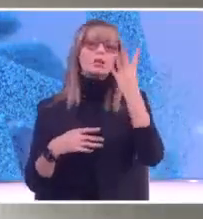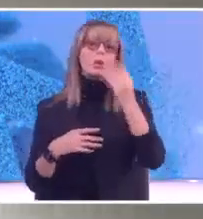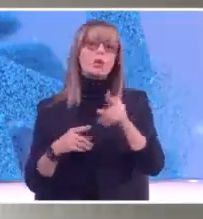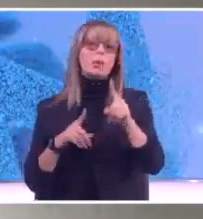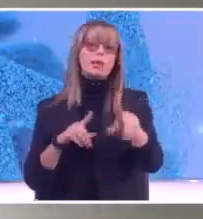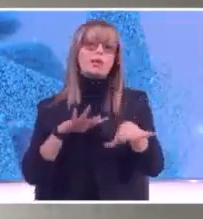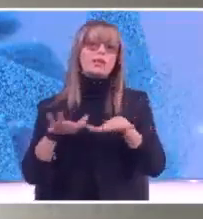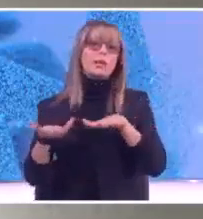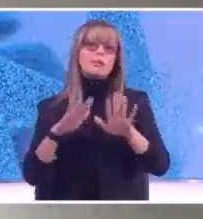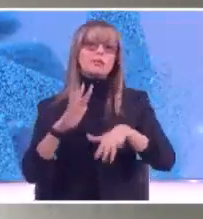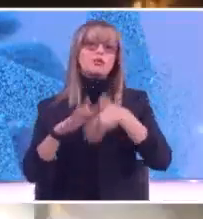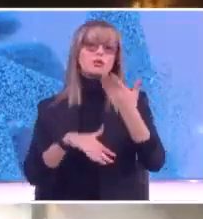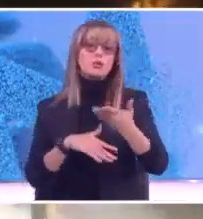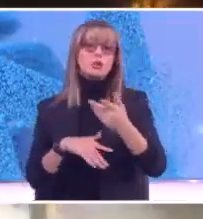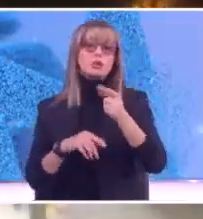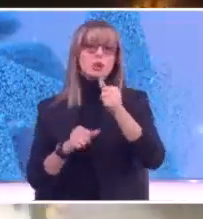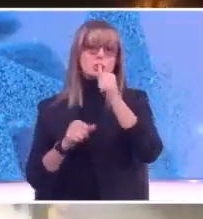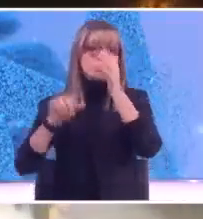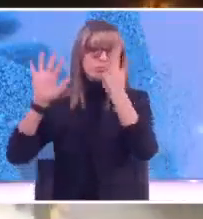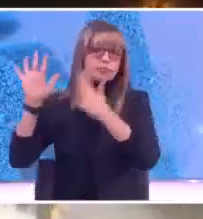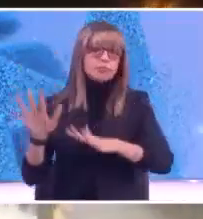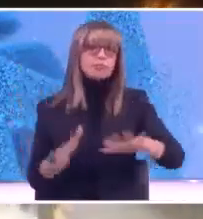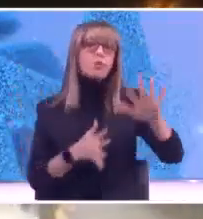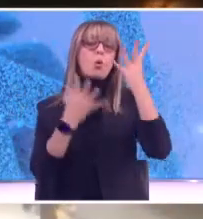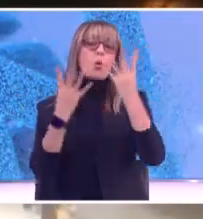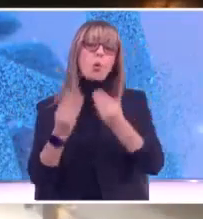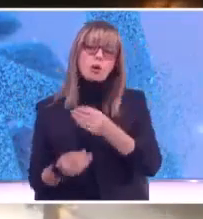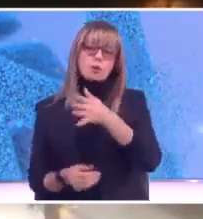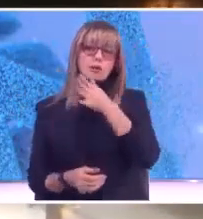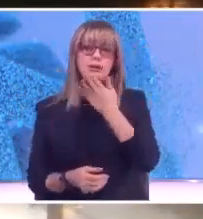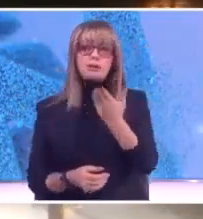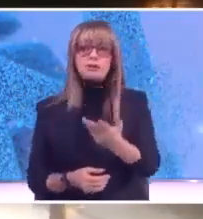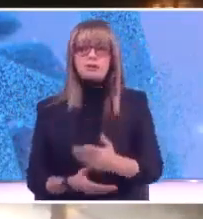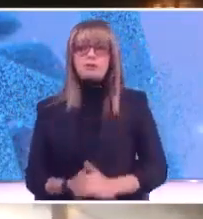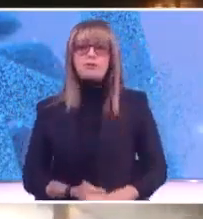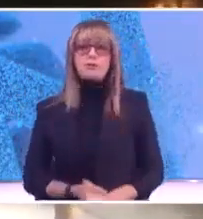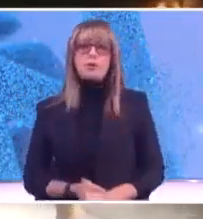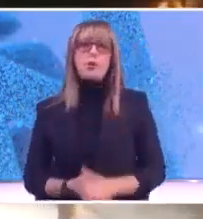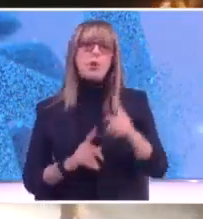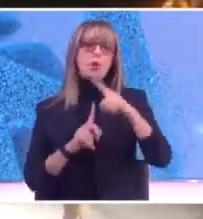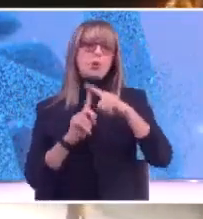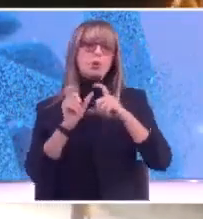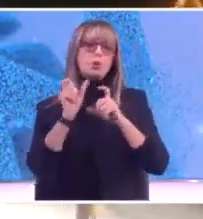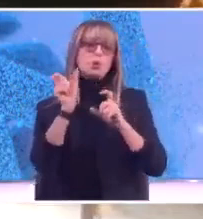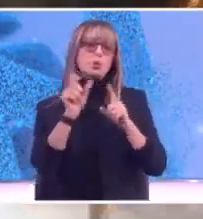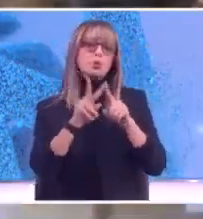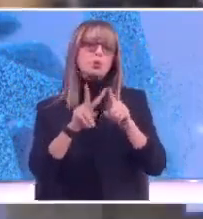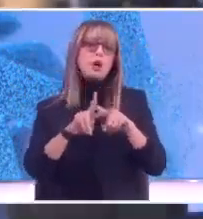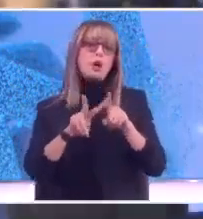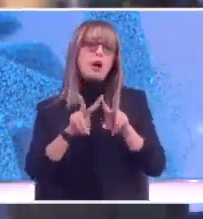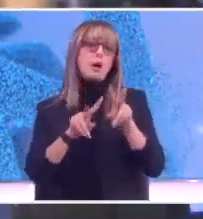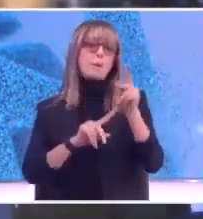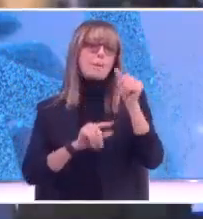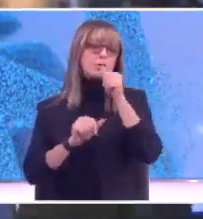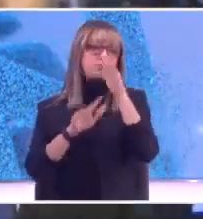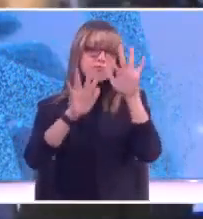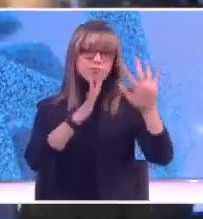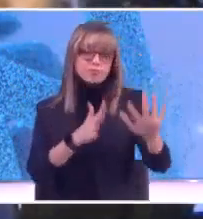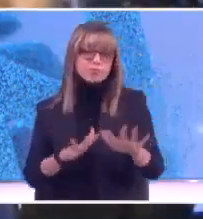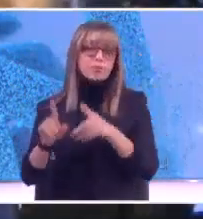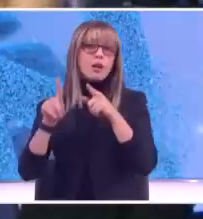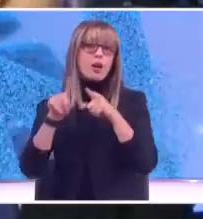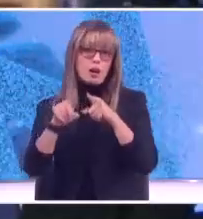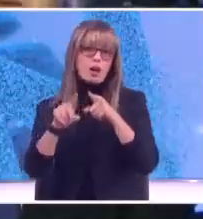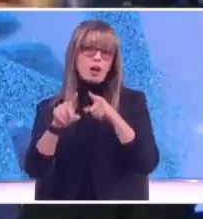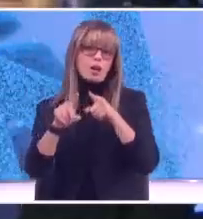olası bir deprem sonrasında tsunami oluşabileceğine de dikkat çekti. Tsunami gerçeğini de ortaya koymak gerekiyor, değil mi?